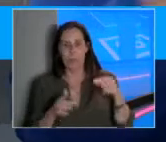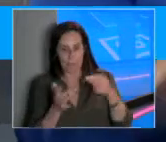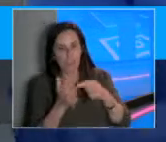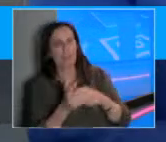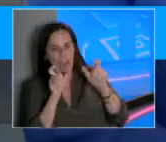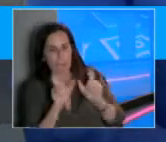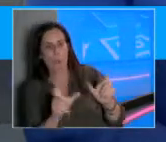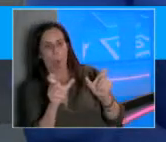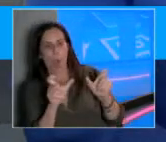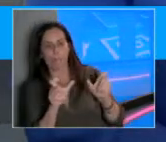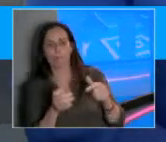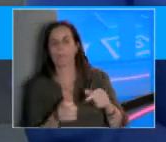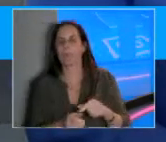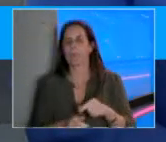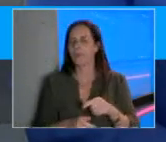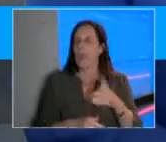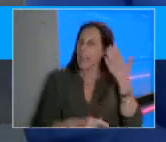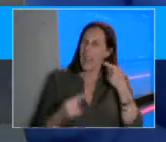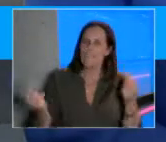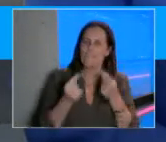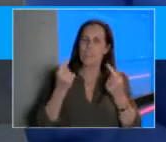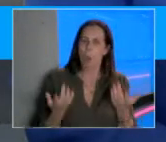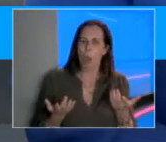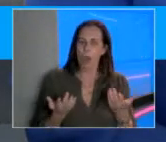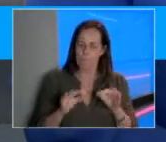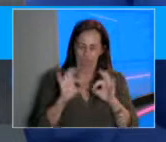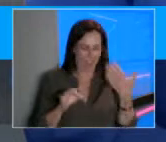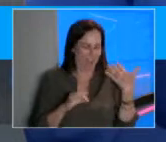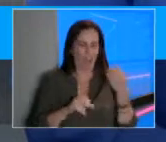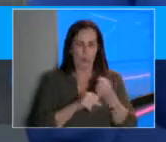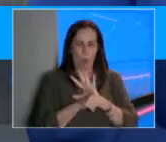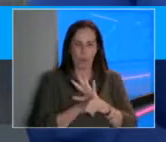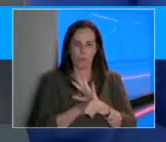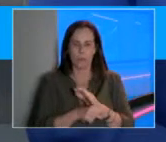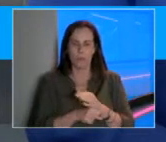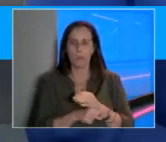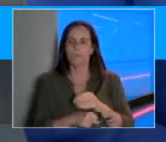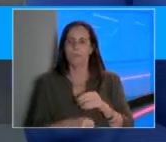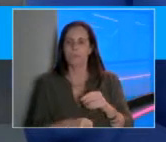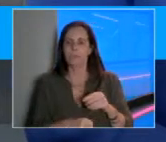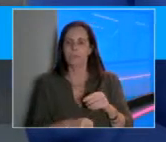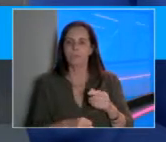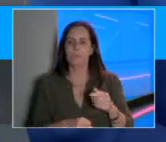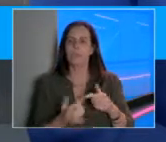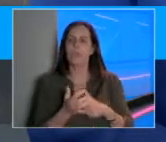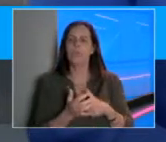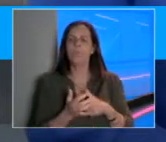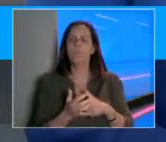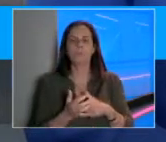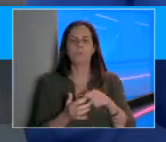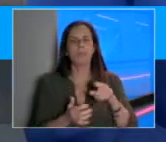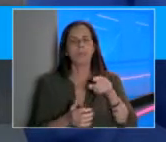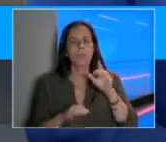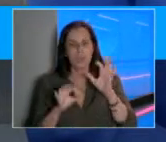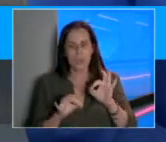למנוע. כן, כדי למנוע, כי הרי היה ויכוח כזה בגל הראשון, שכנראה אנחנו עדיין בשלהב או בתחילתו של גל שני, על